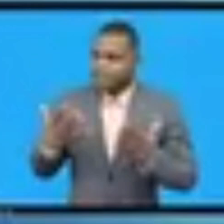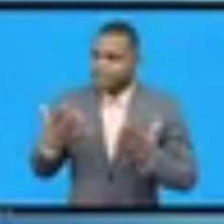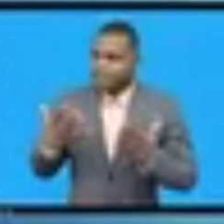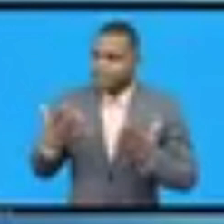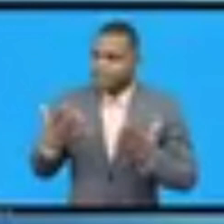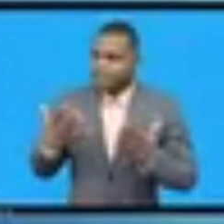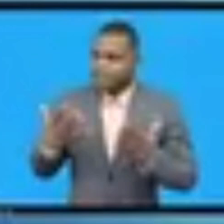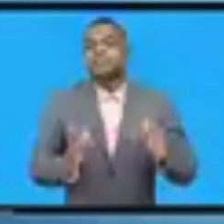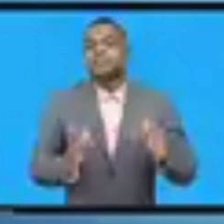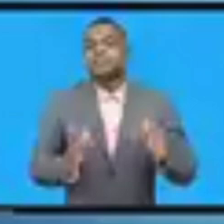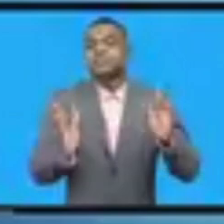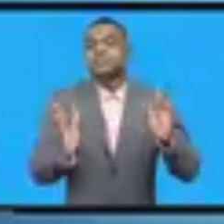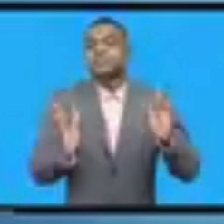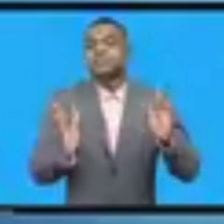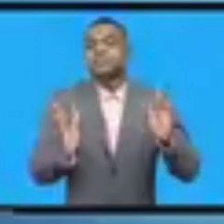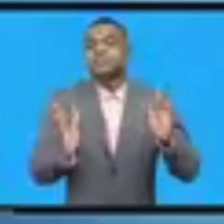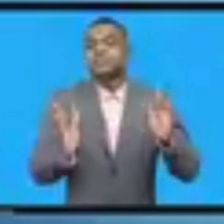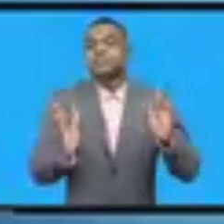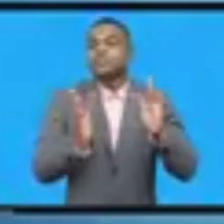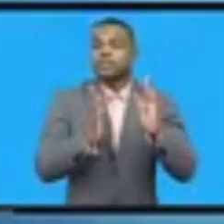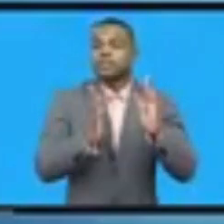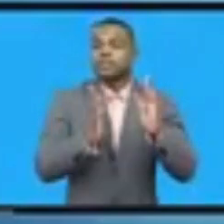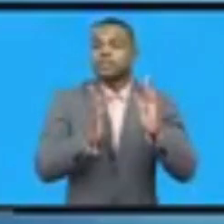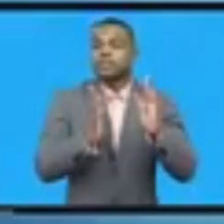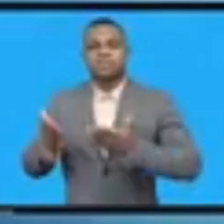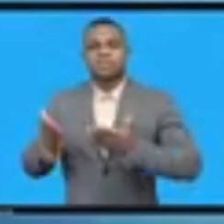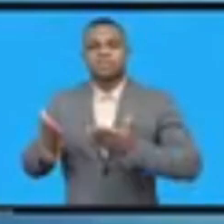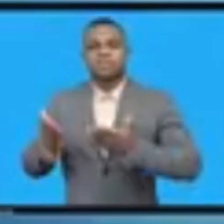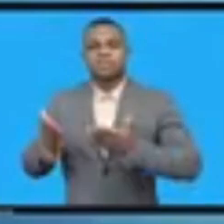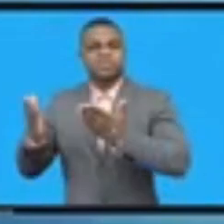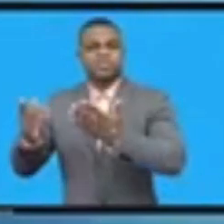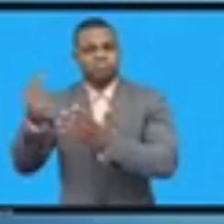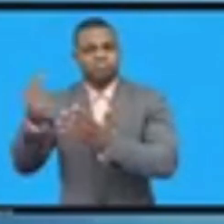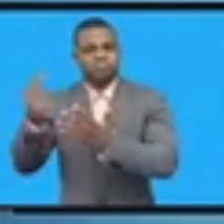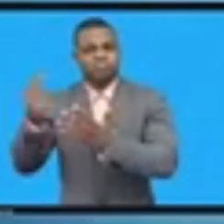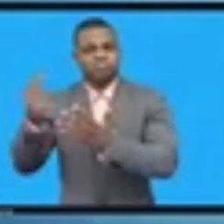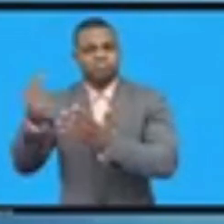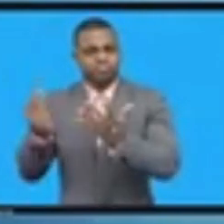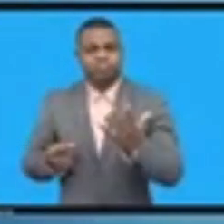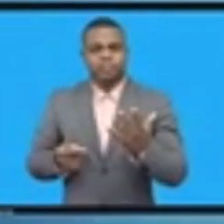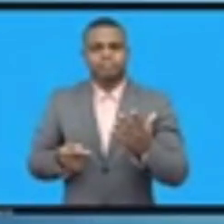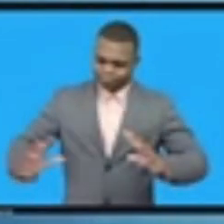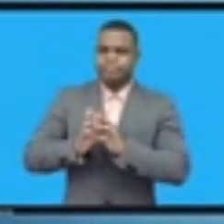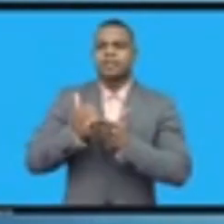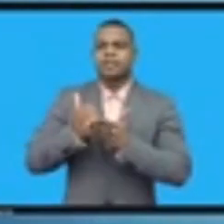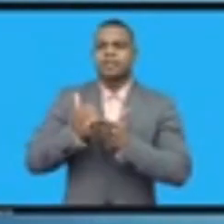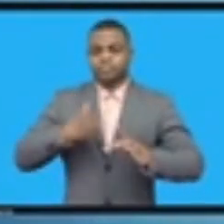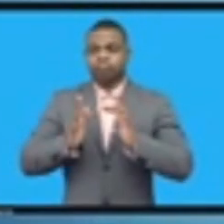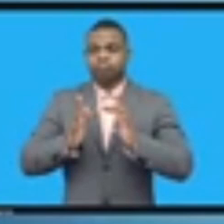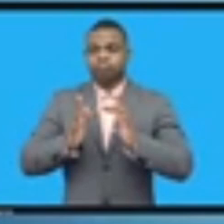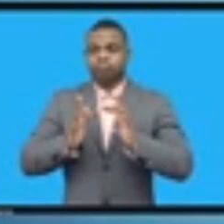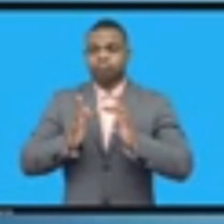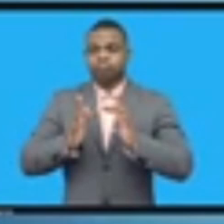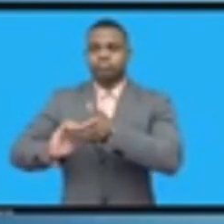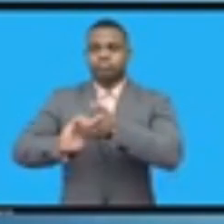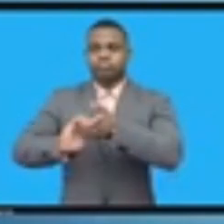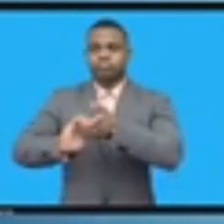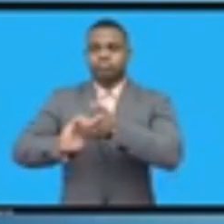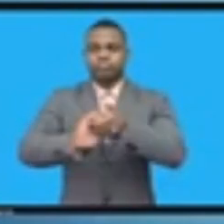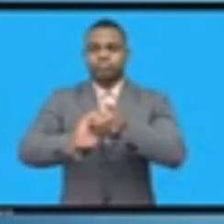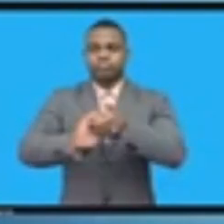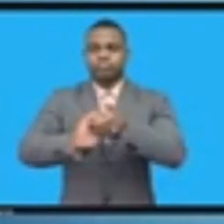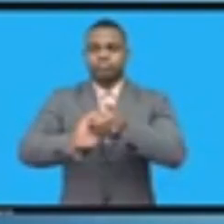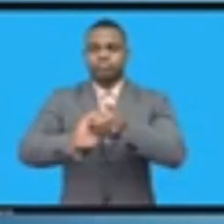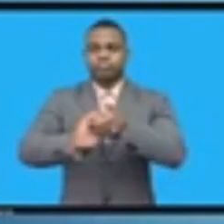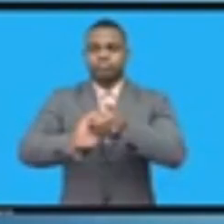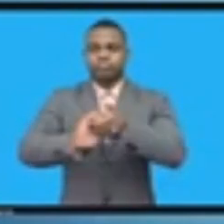于后世而言，我们需要去，这个确保我们的这个不断演进的